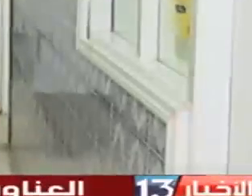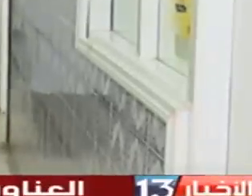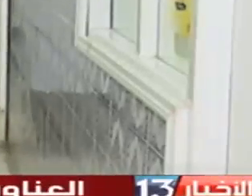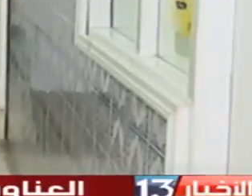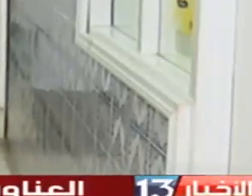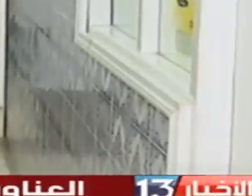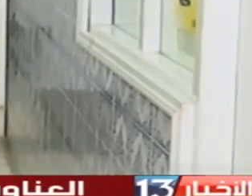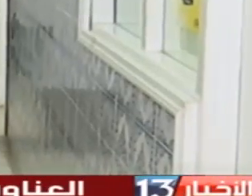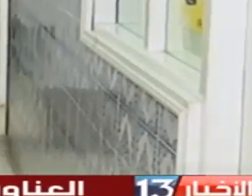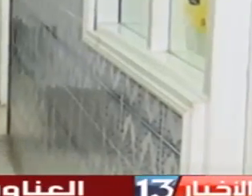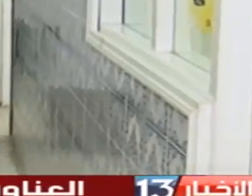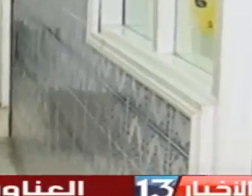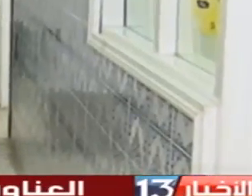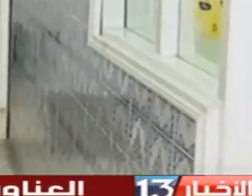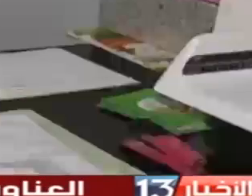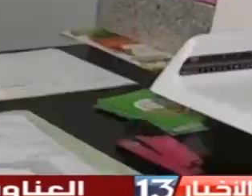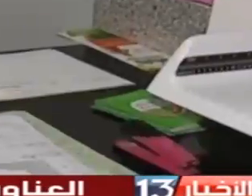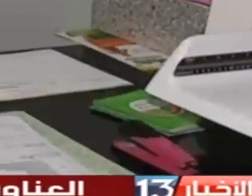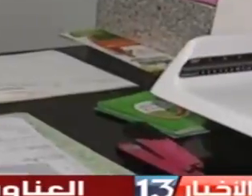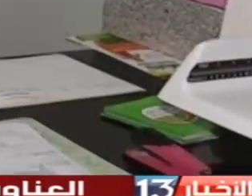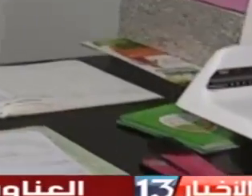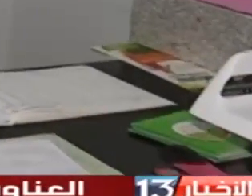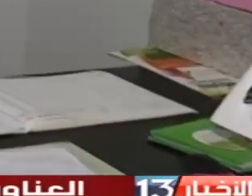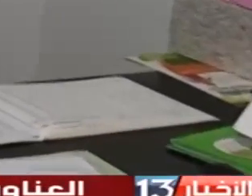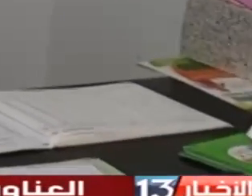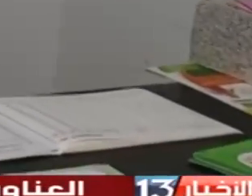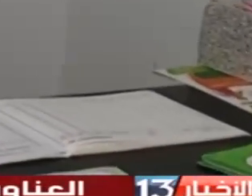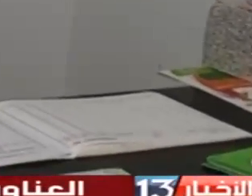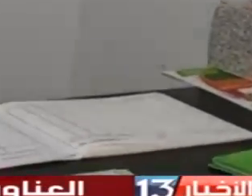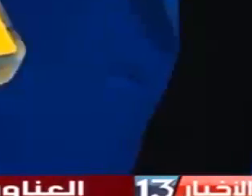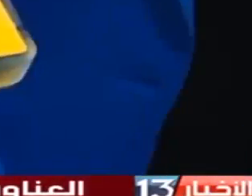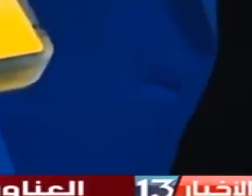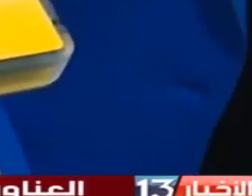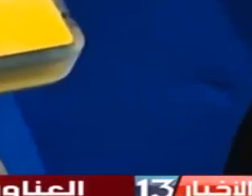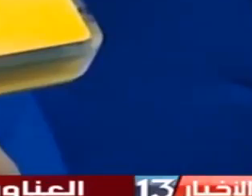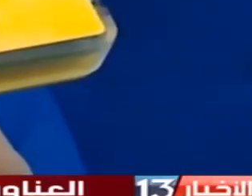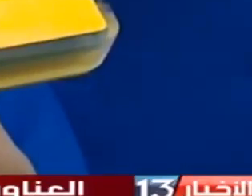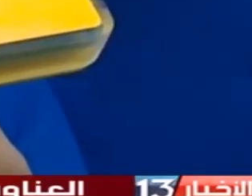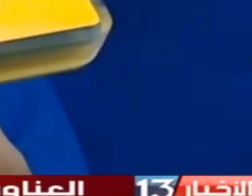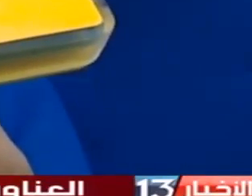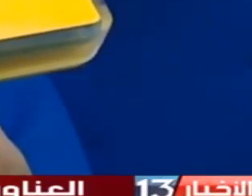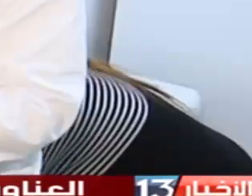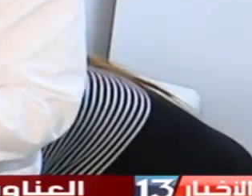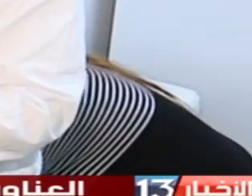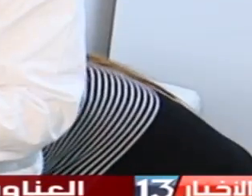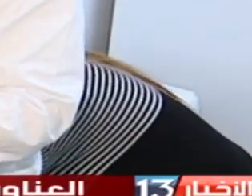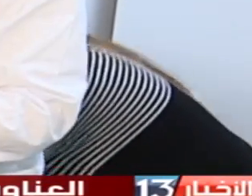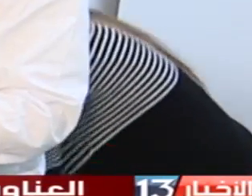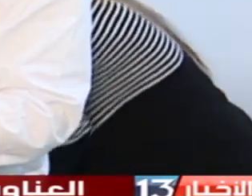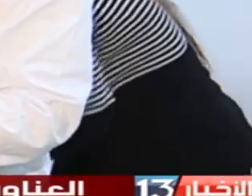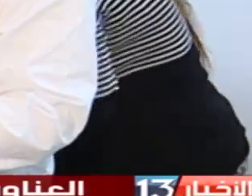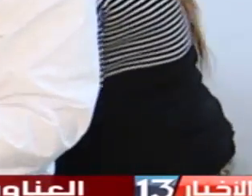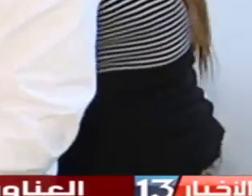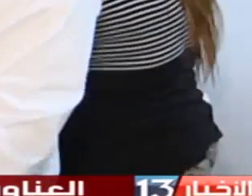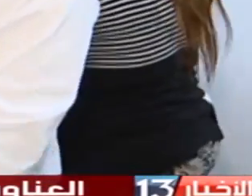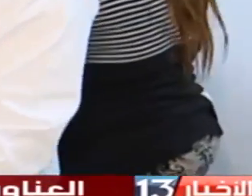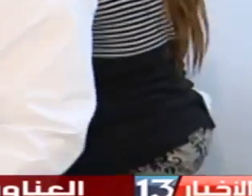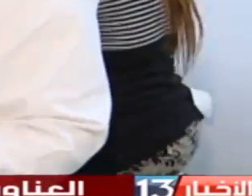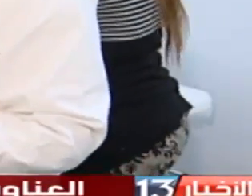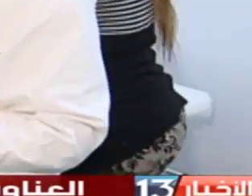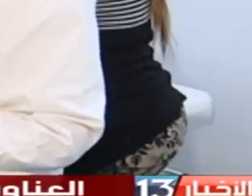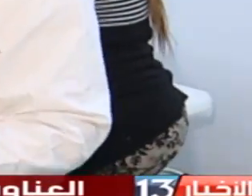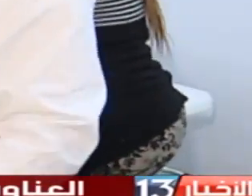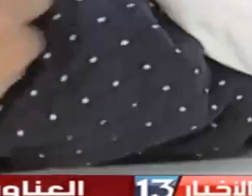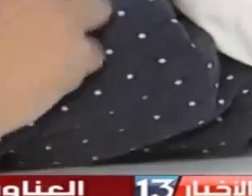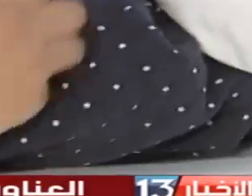انطلاق حمله التلقيح ضد المكورات الرئويه للرضع بصفه مجانيه في اطار احتفال تونس مع سائر دول